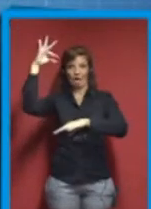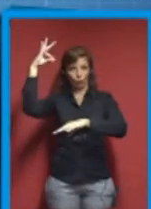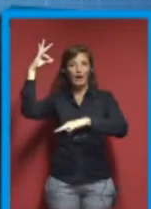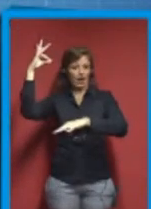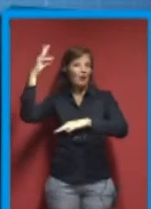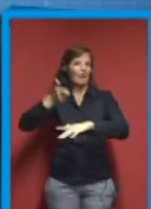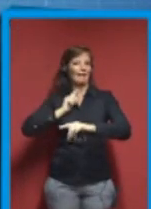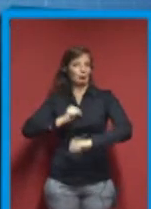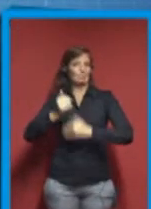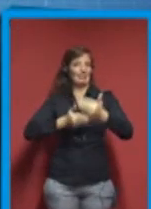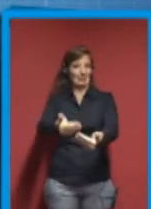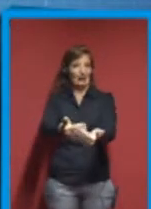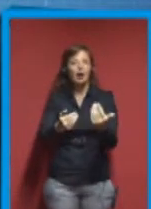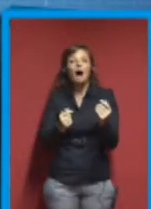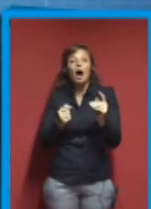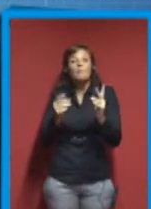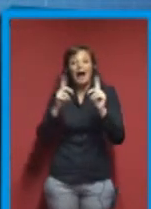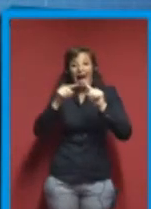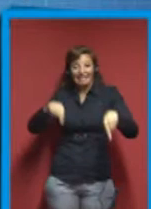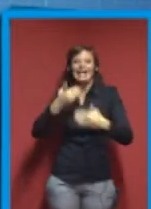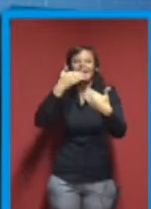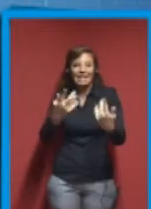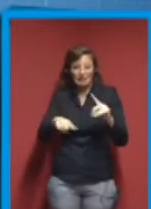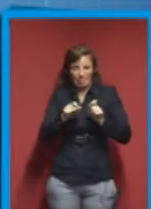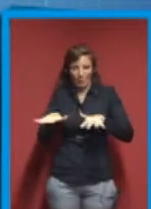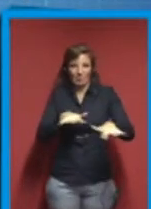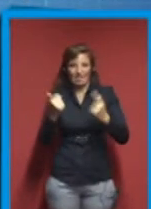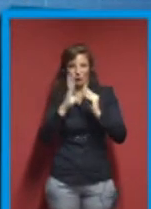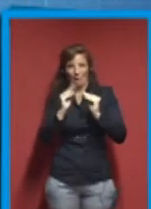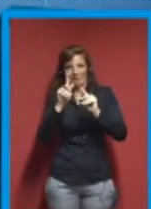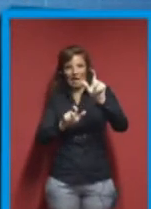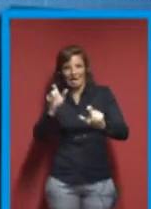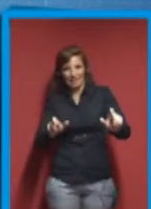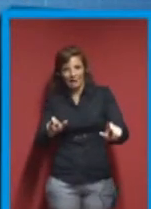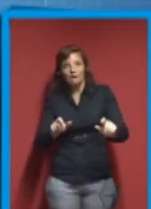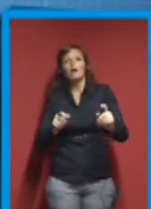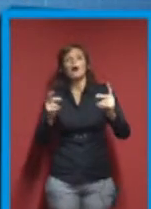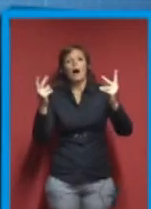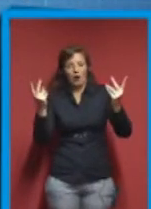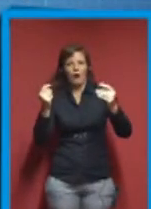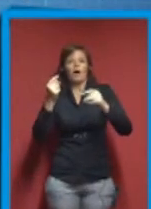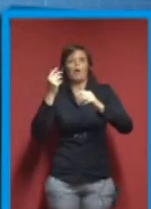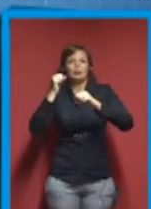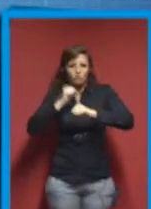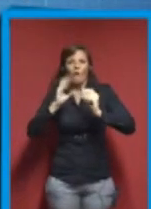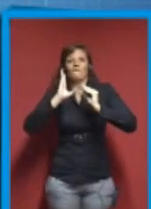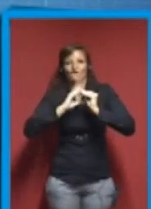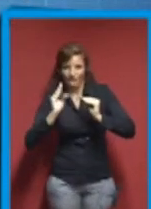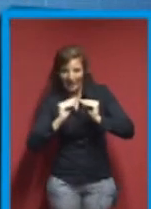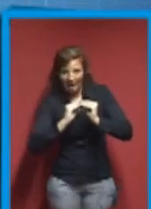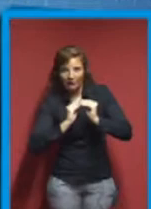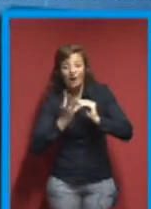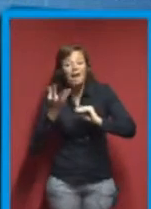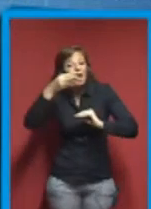adesso, grazie a questo nuovo movimento dei maker, non solo è possibile fare delle cose, ma